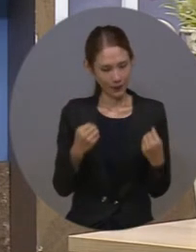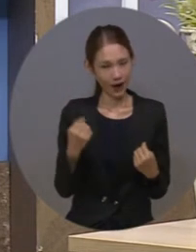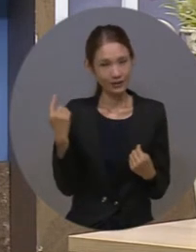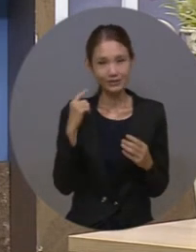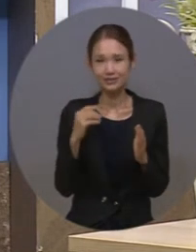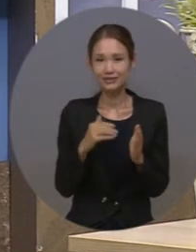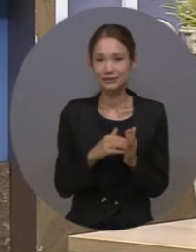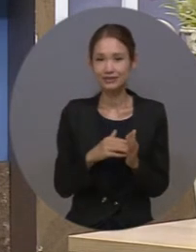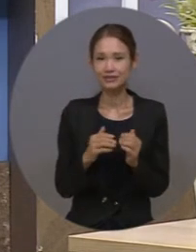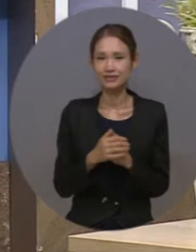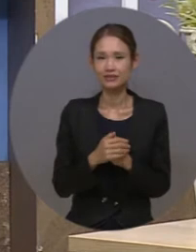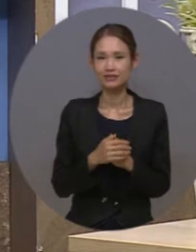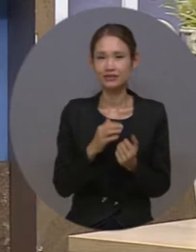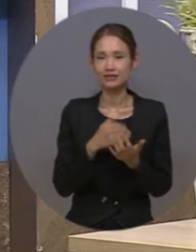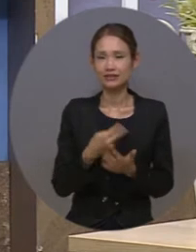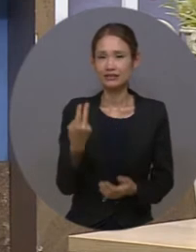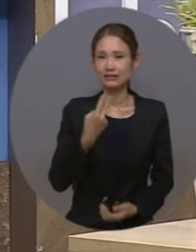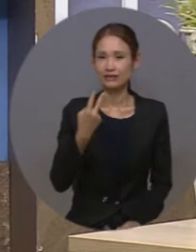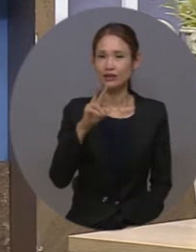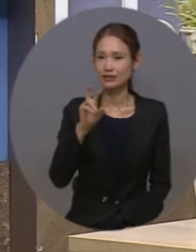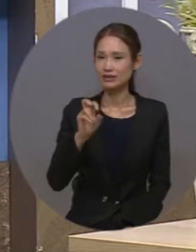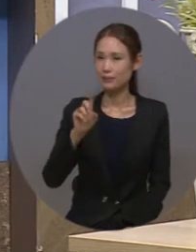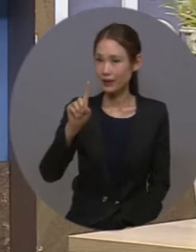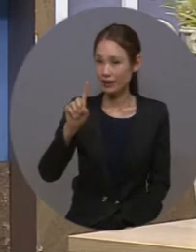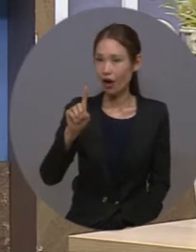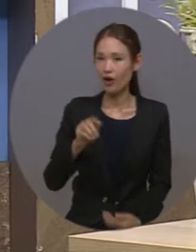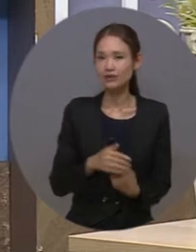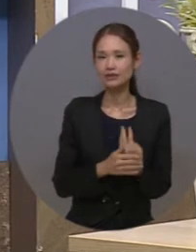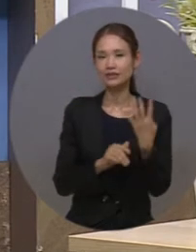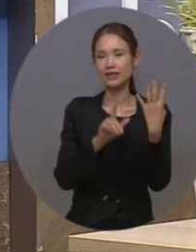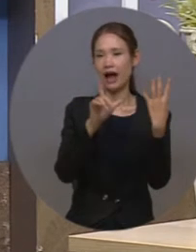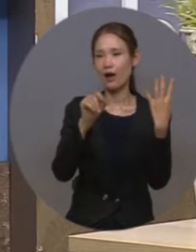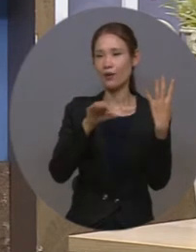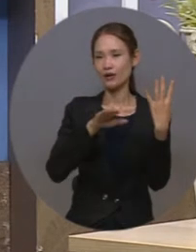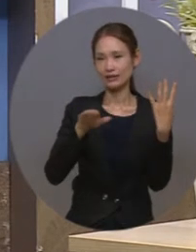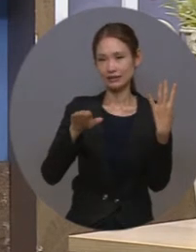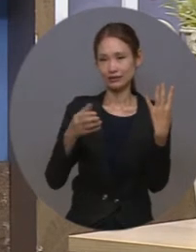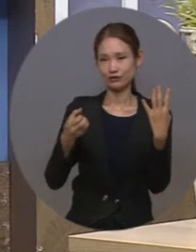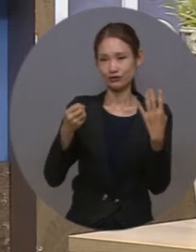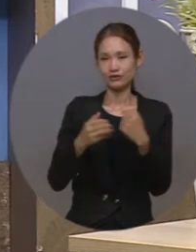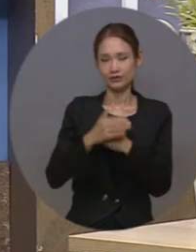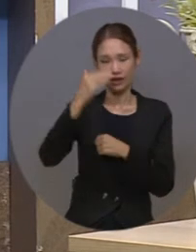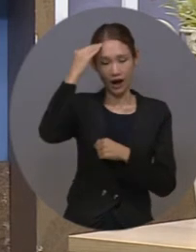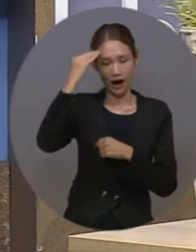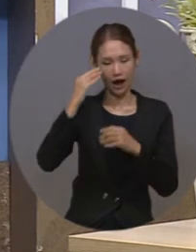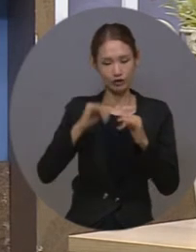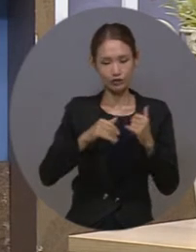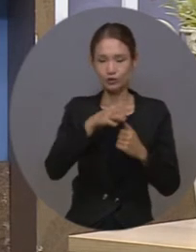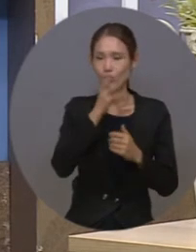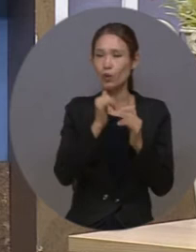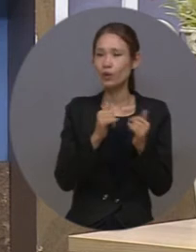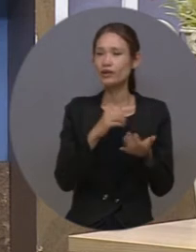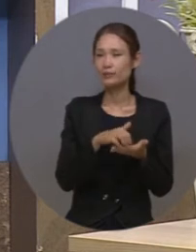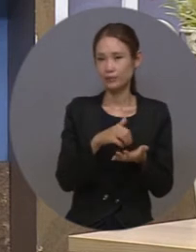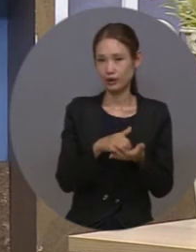많으시다고 네, 들었습니다. 네. 저희가 2021년 4월 기준으로 우리나라의 노인 인구 비율이